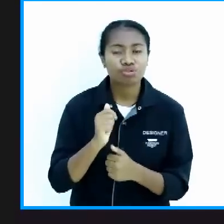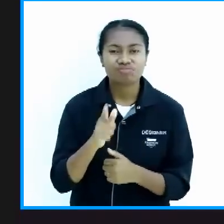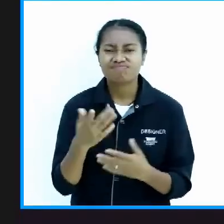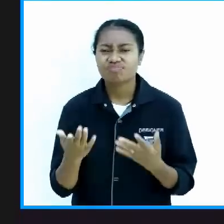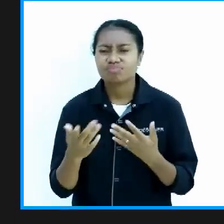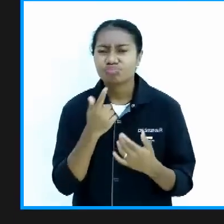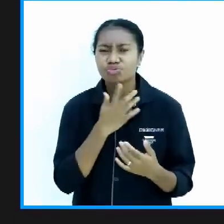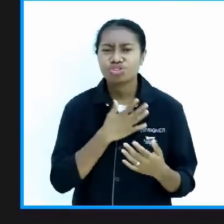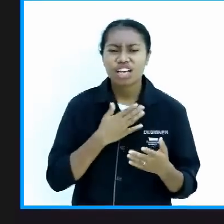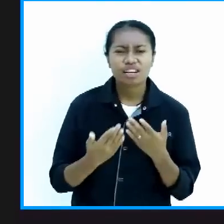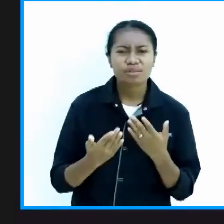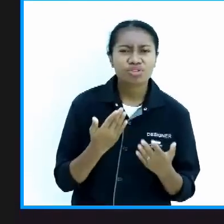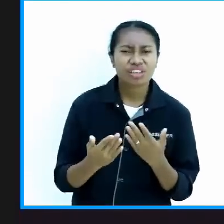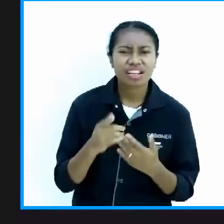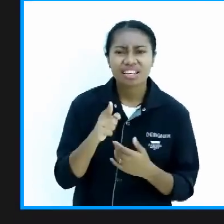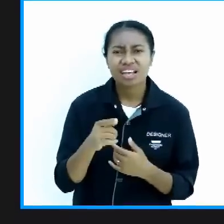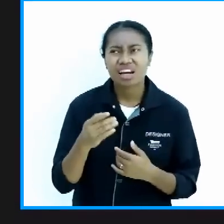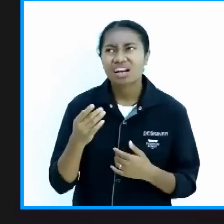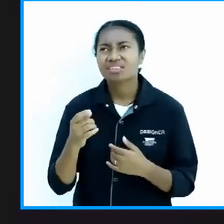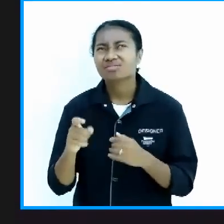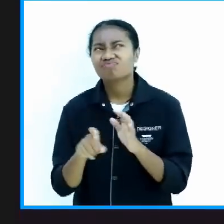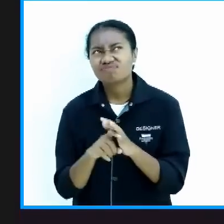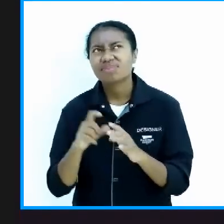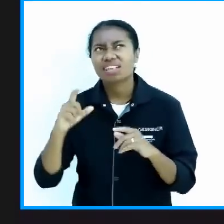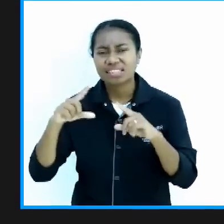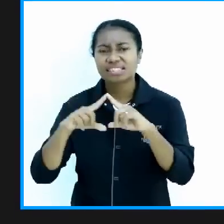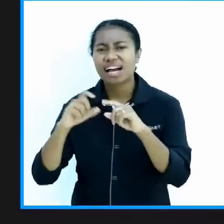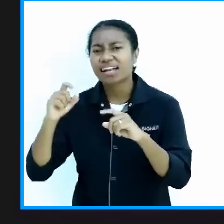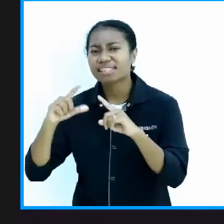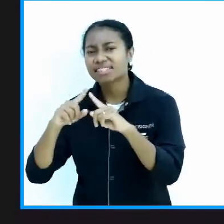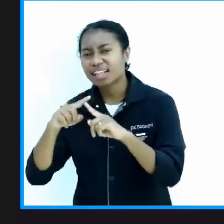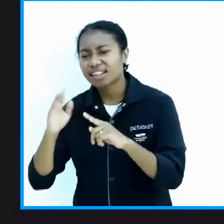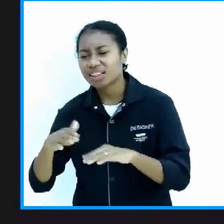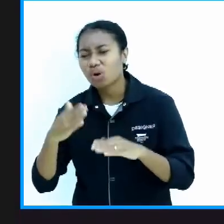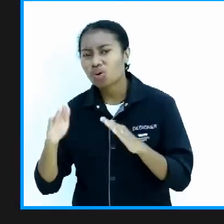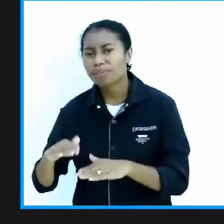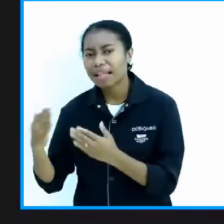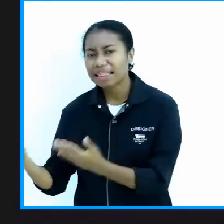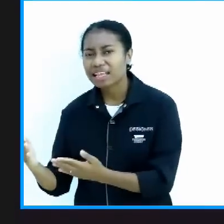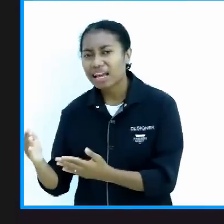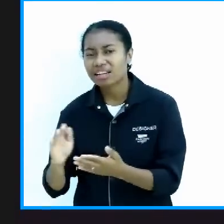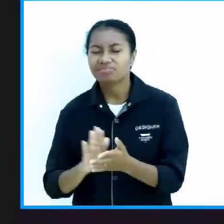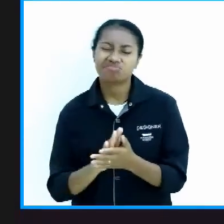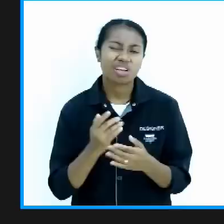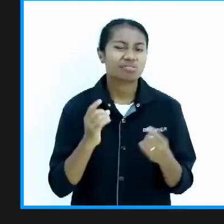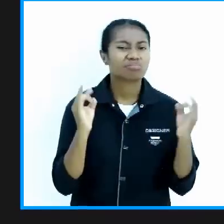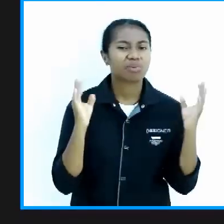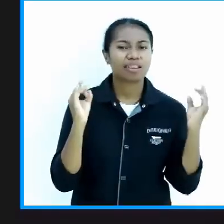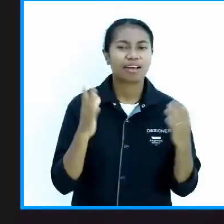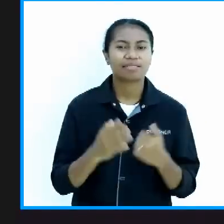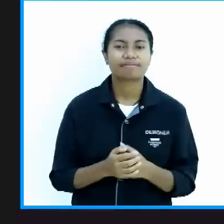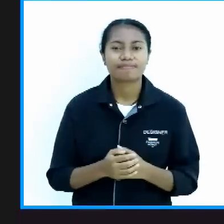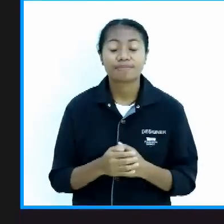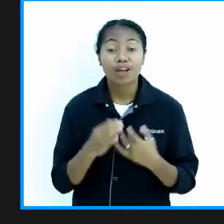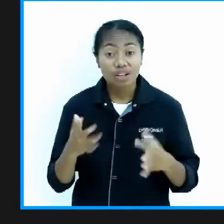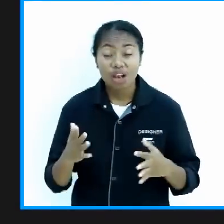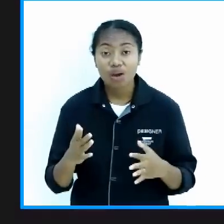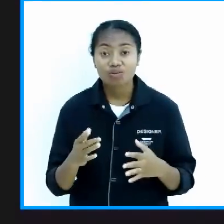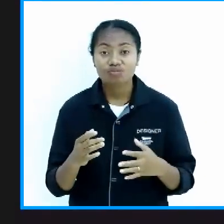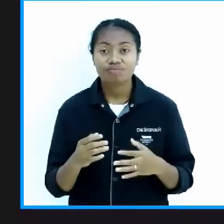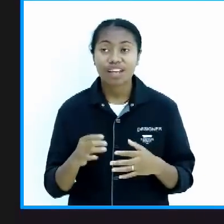untuk mengalami kecacatan atau kematian dan lain-lain. Nah, kalau seandainya